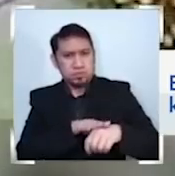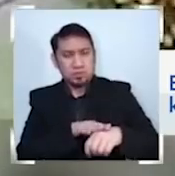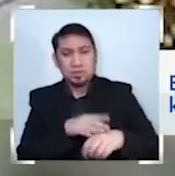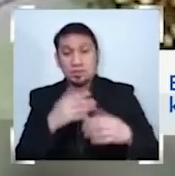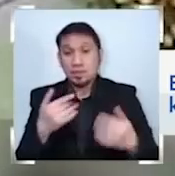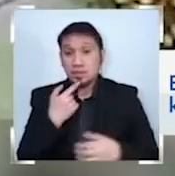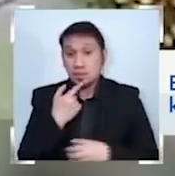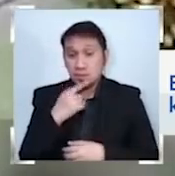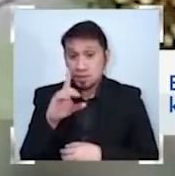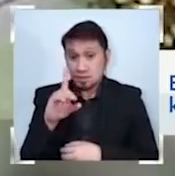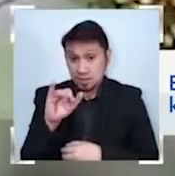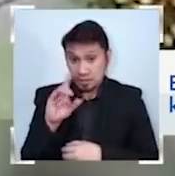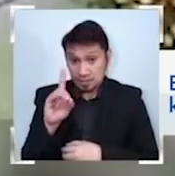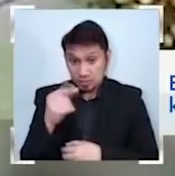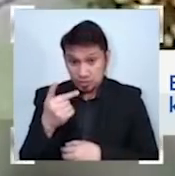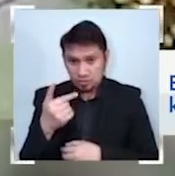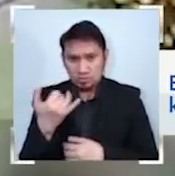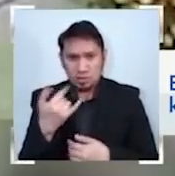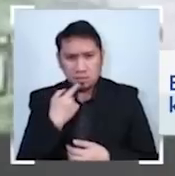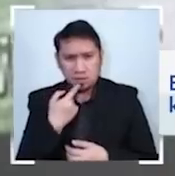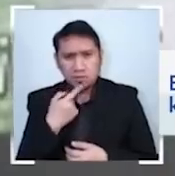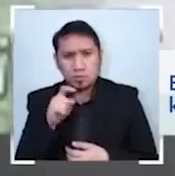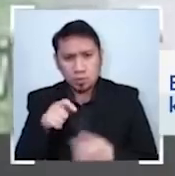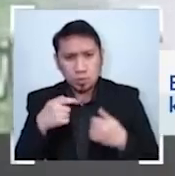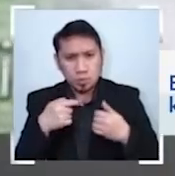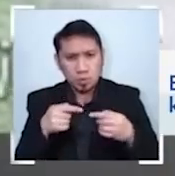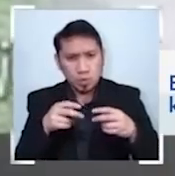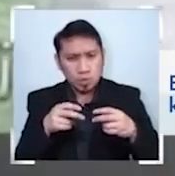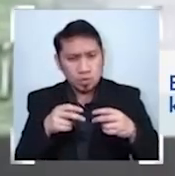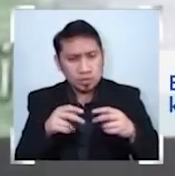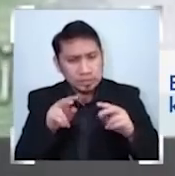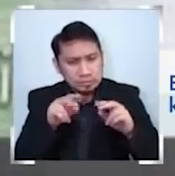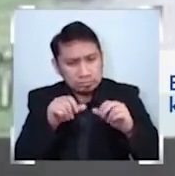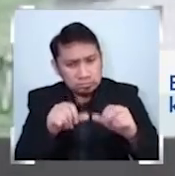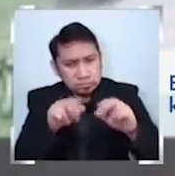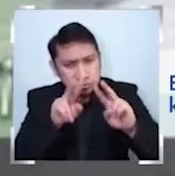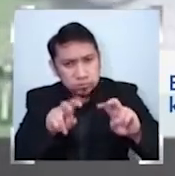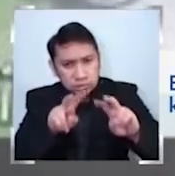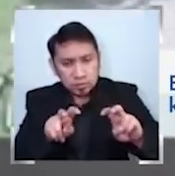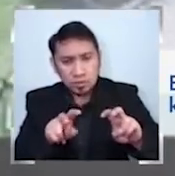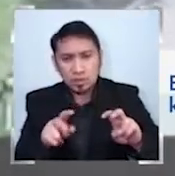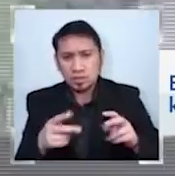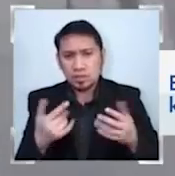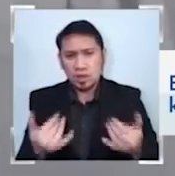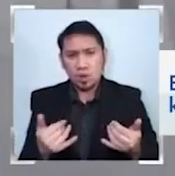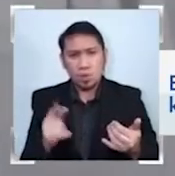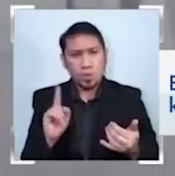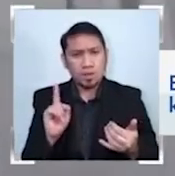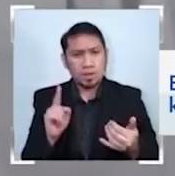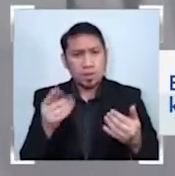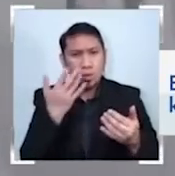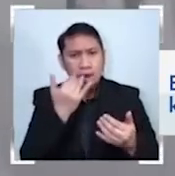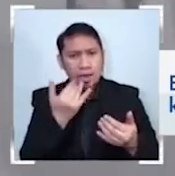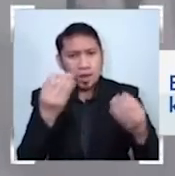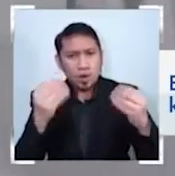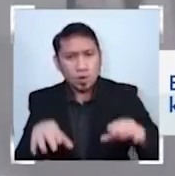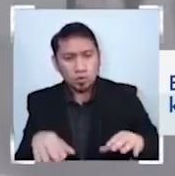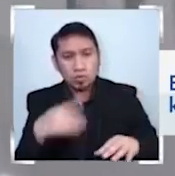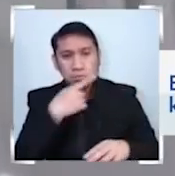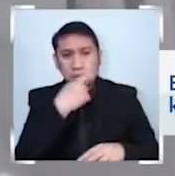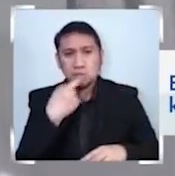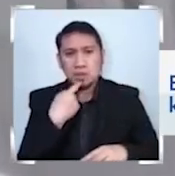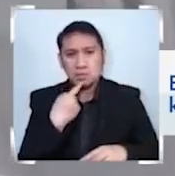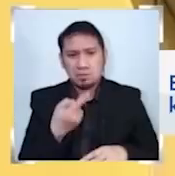kanilang investigasyon. Ang nasisilip daw na angulo sa pagkawala ng mga sabongero ay pandaraya. Nabanggit din sa pagdinig